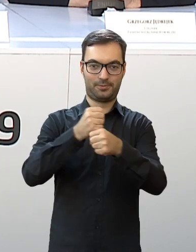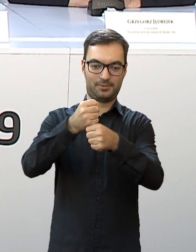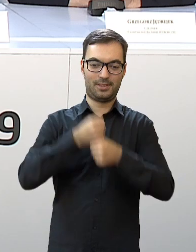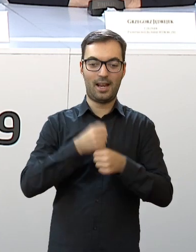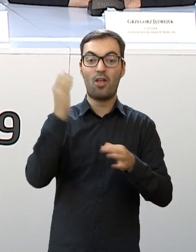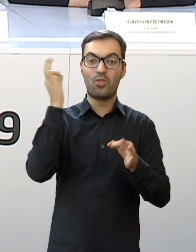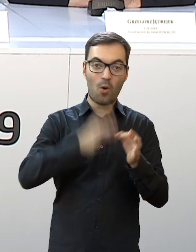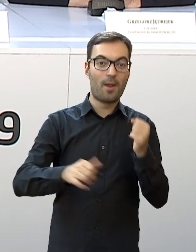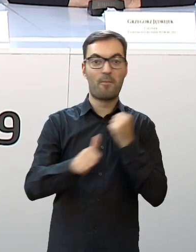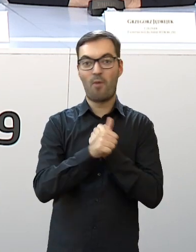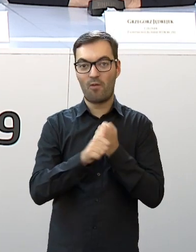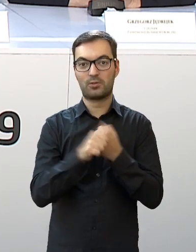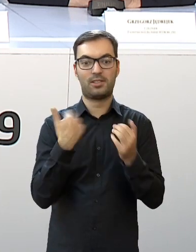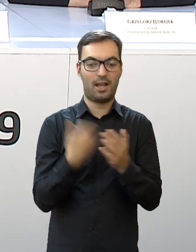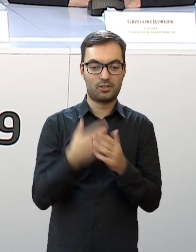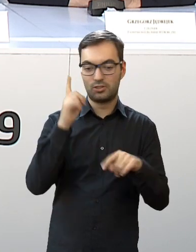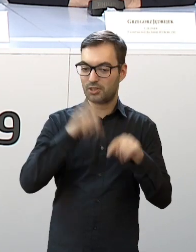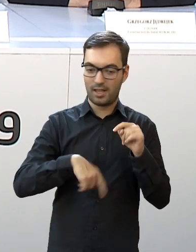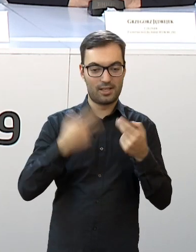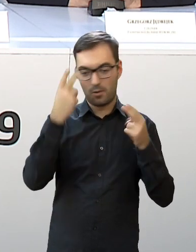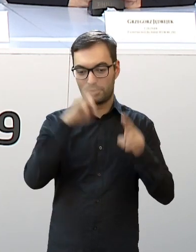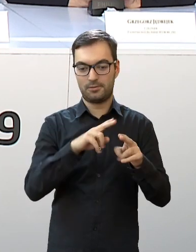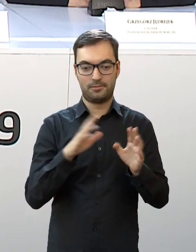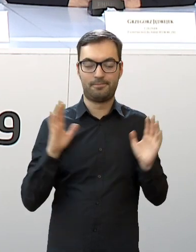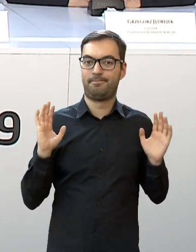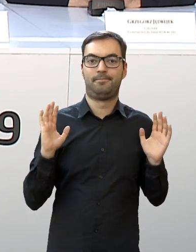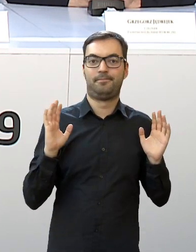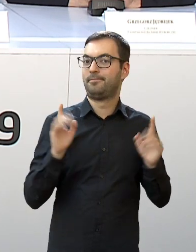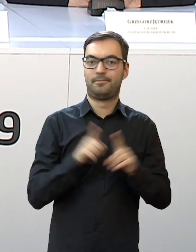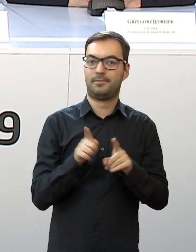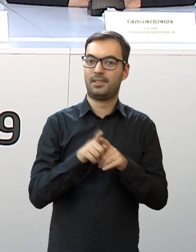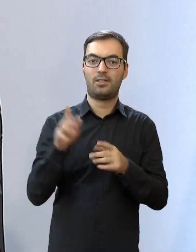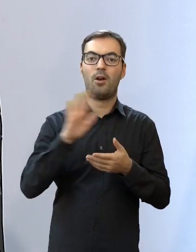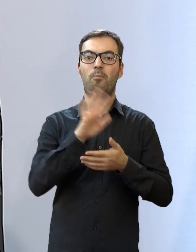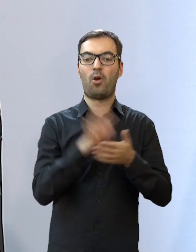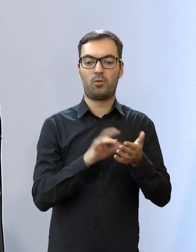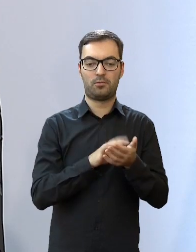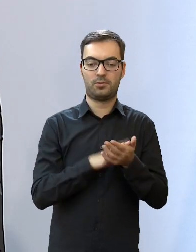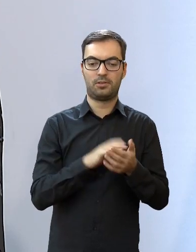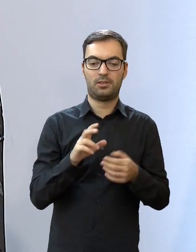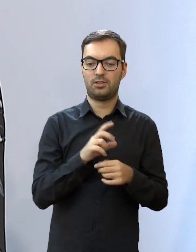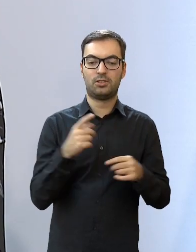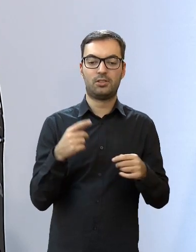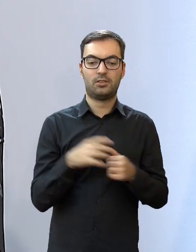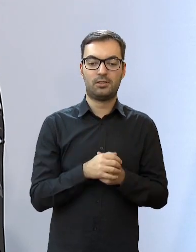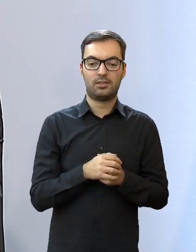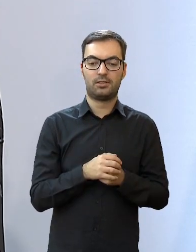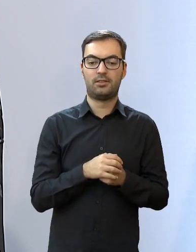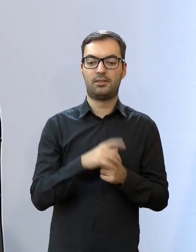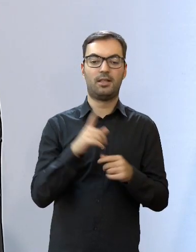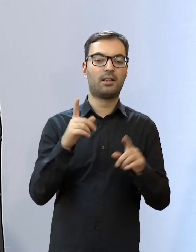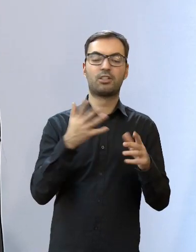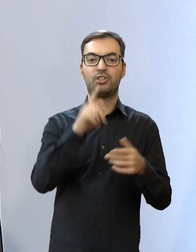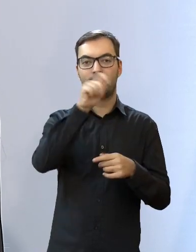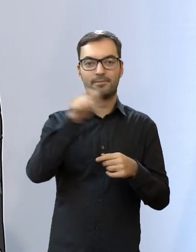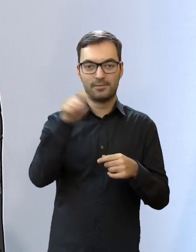przyczyna, czy nieważności, to też jest określone w protokole, ale to, czy to będzie postawione na symbolu zamiast w kratce,